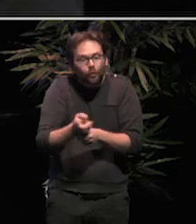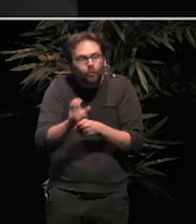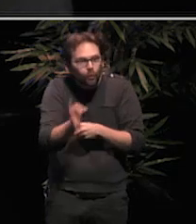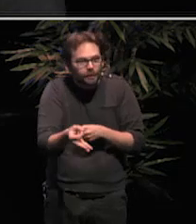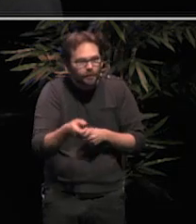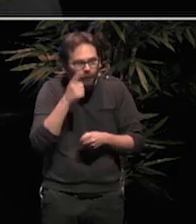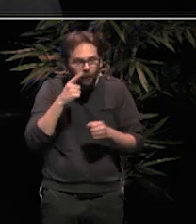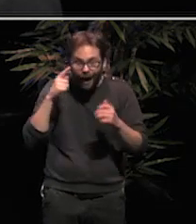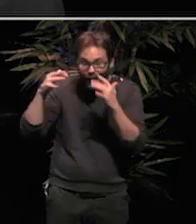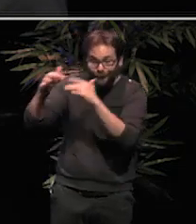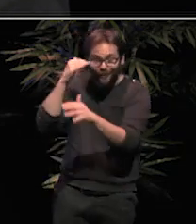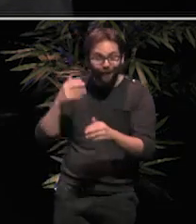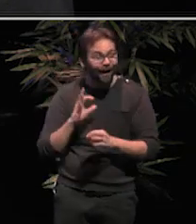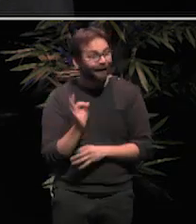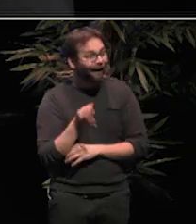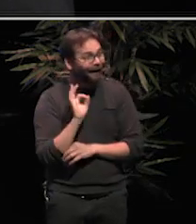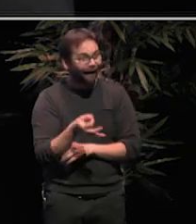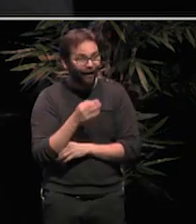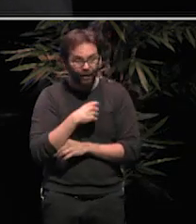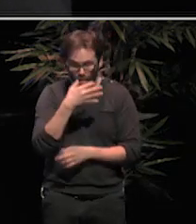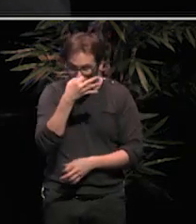que vous êtes complètement téléguidé